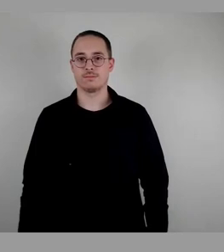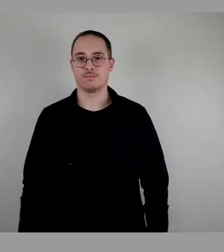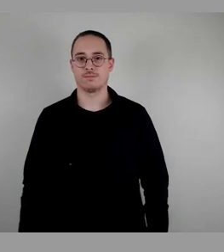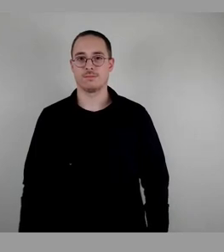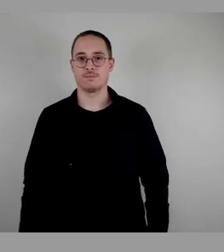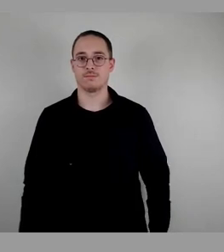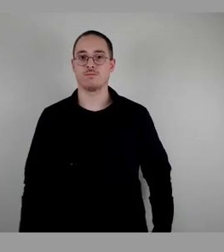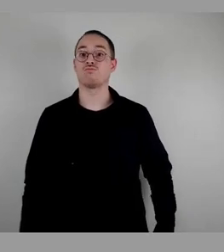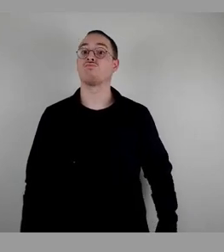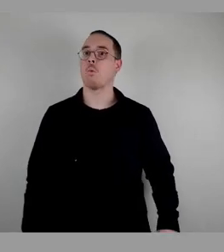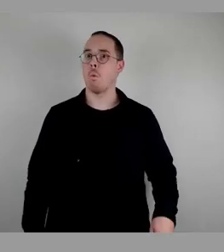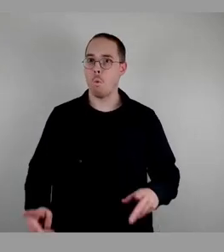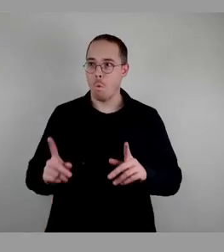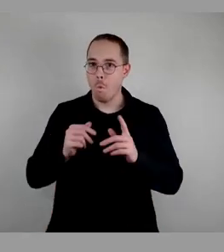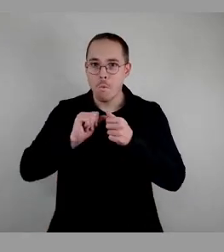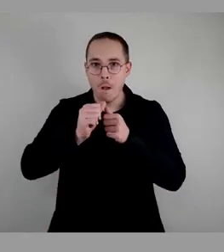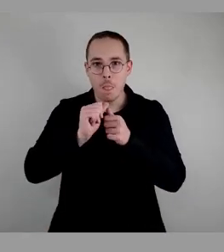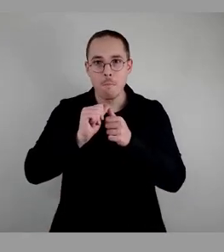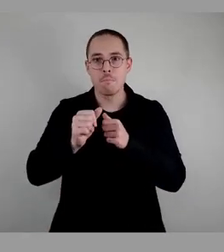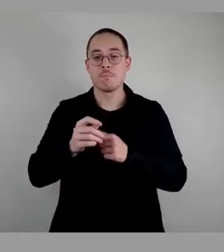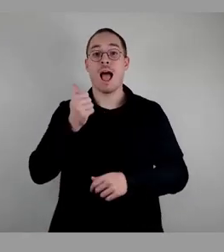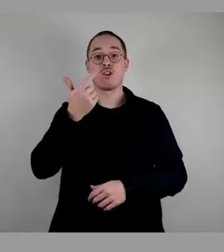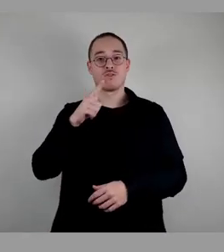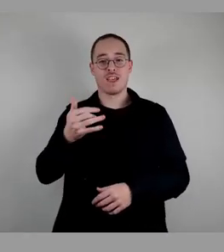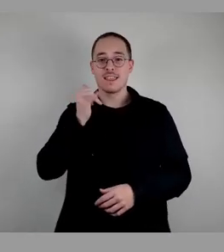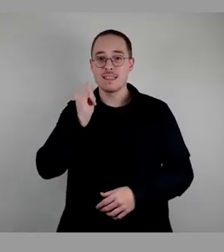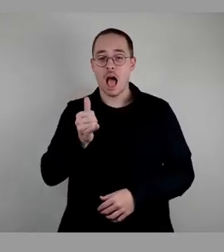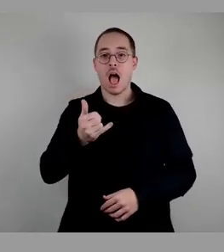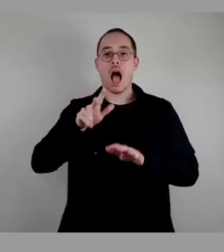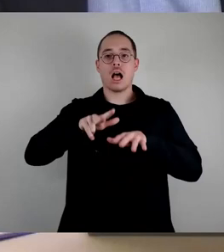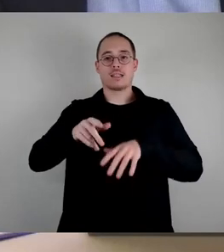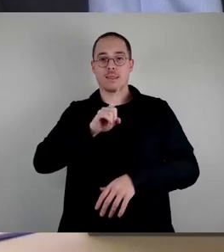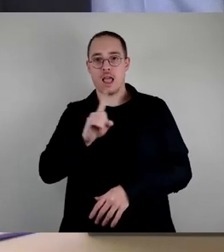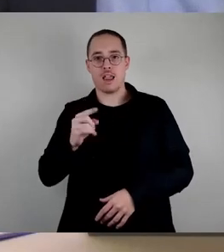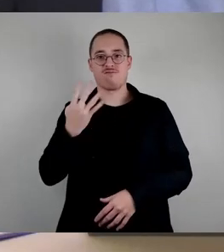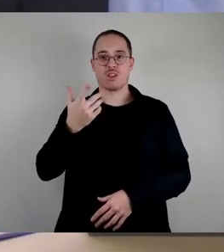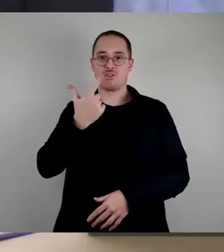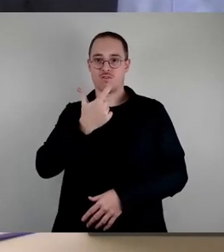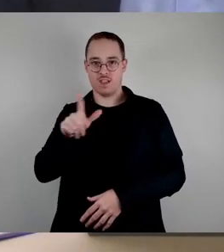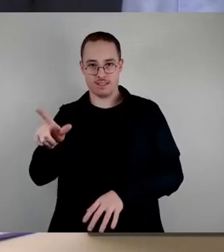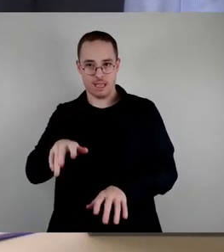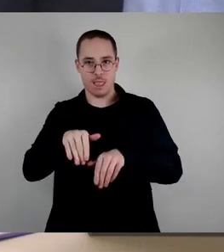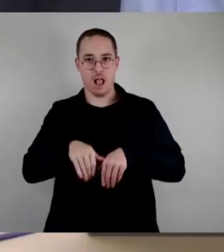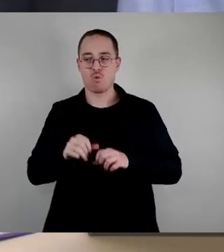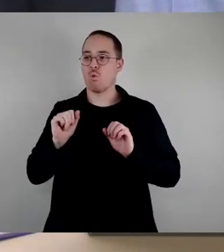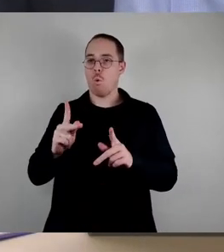Denkbar hauchdünn, aber 21 Ja-Stimmen, 18 Nein-Stimmen bei 24 Enthaltungen, damit so beschlossen.